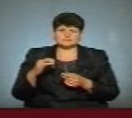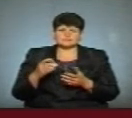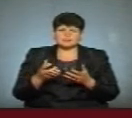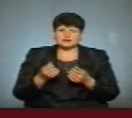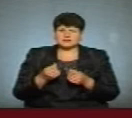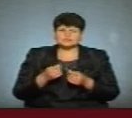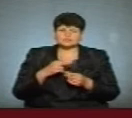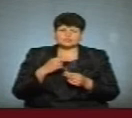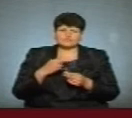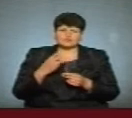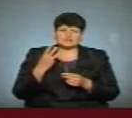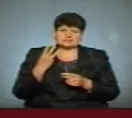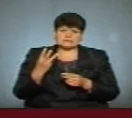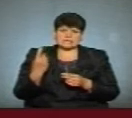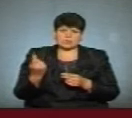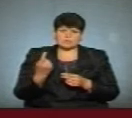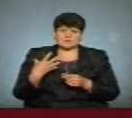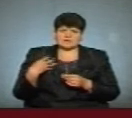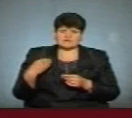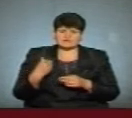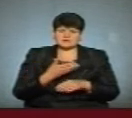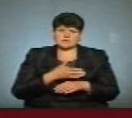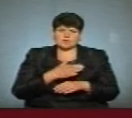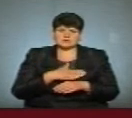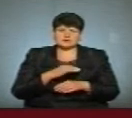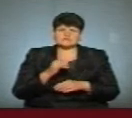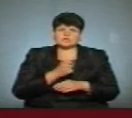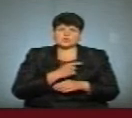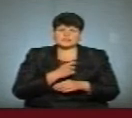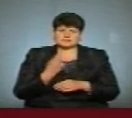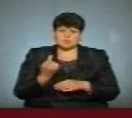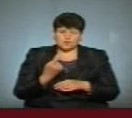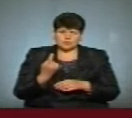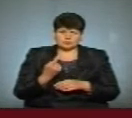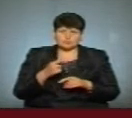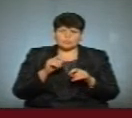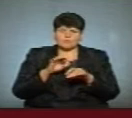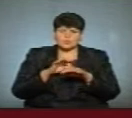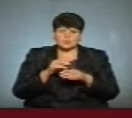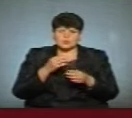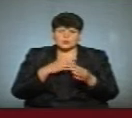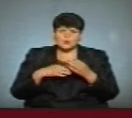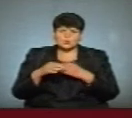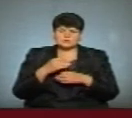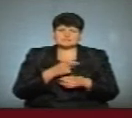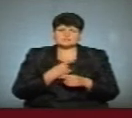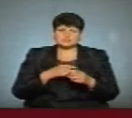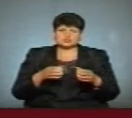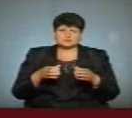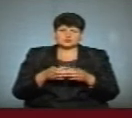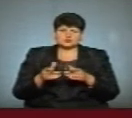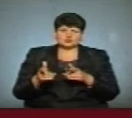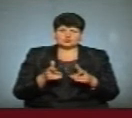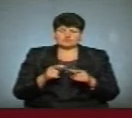до уваги 3 області – це Львівська, Полтавська і Одеська. НСЗУ проводили консультації з медичною спільнотою щодо